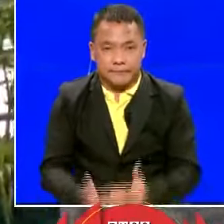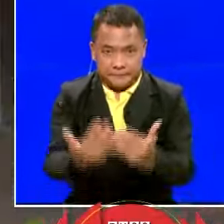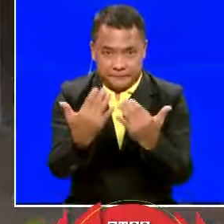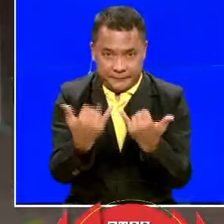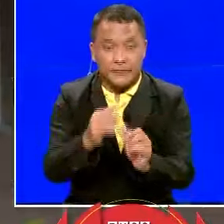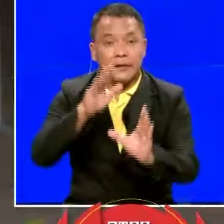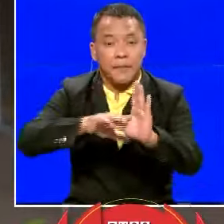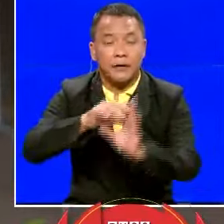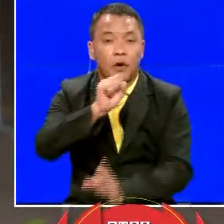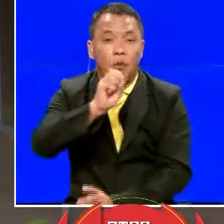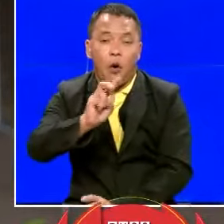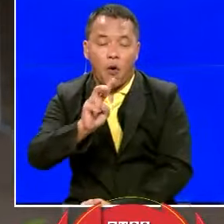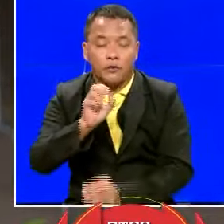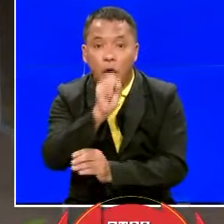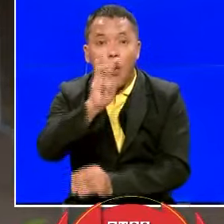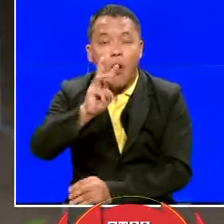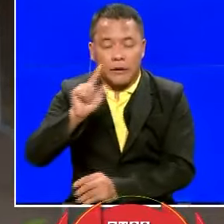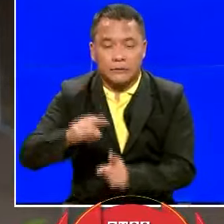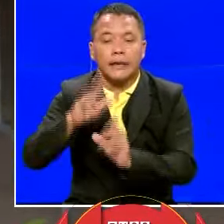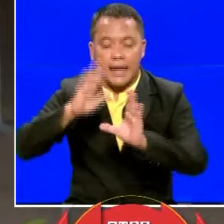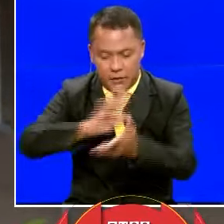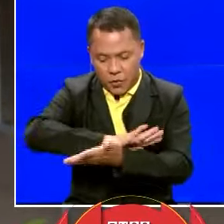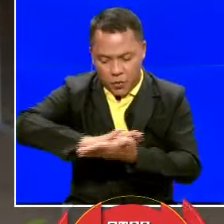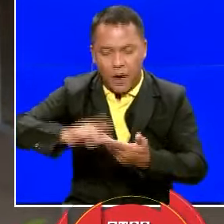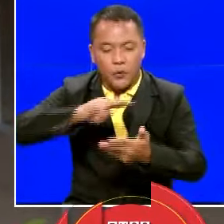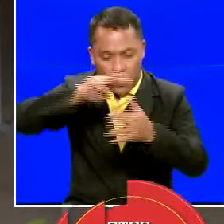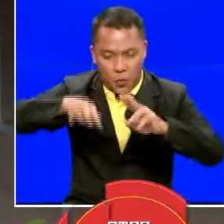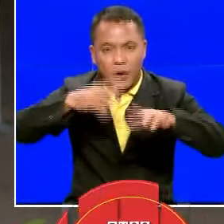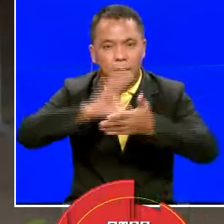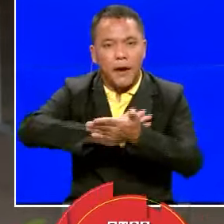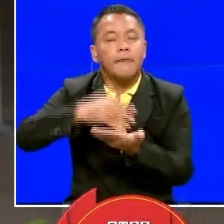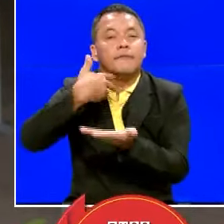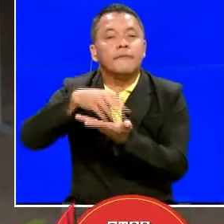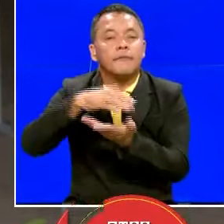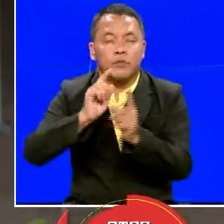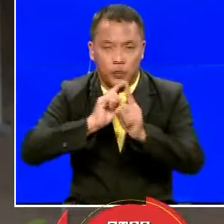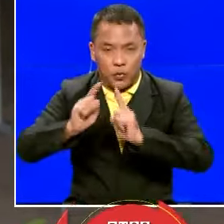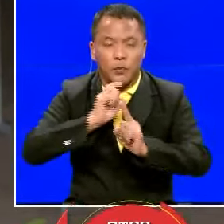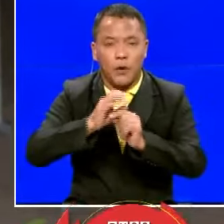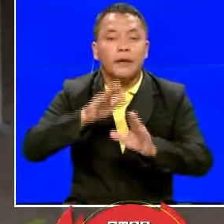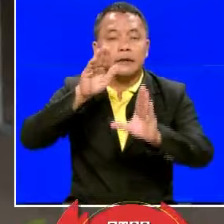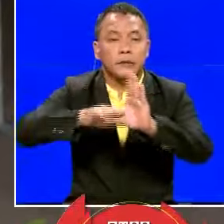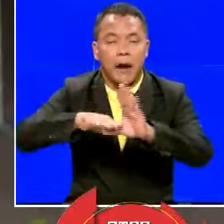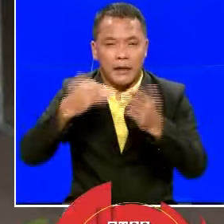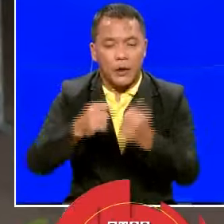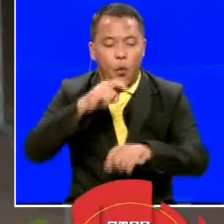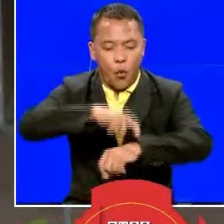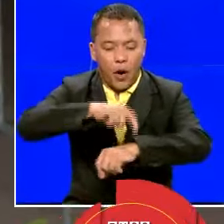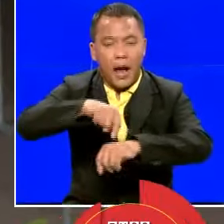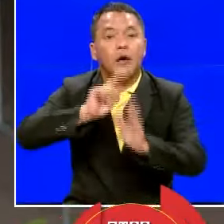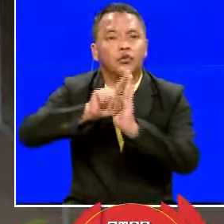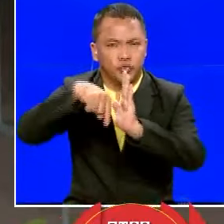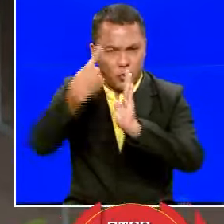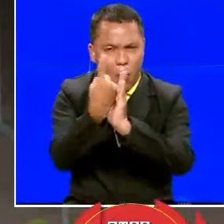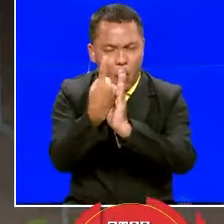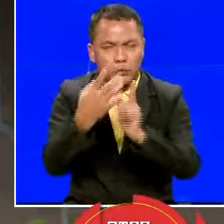มีผู้สมัครสว.ท่านหนึ่งซึ่งเสร็จสิ้นการตรวจเอกสารไปนะคะก็ให้ข้อมูลกับเรานะคะว่าการสมัครครั้งนี้เขาใช้เวลากว่า1ชั่วโม